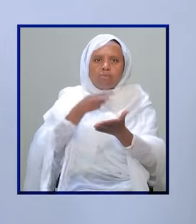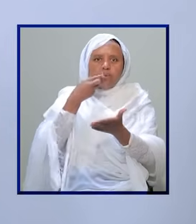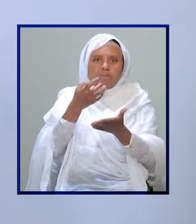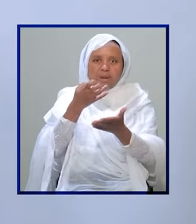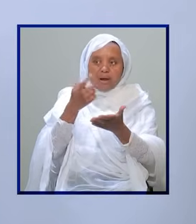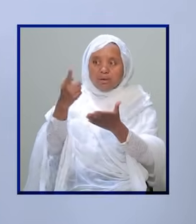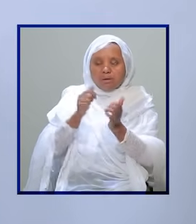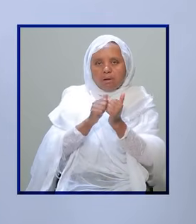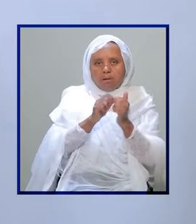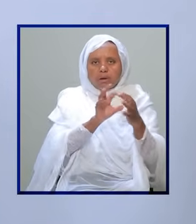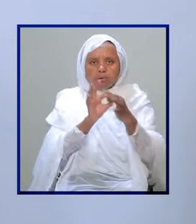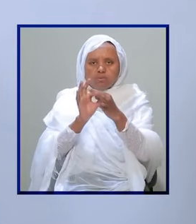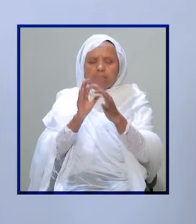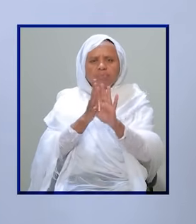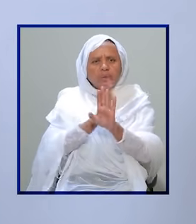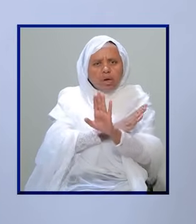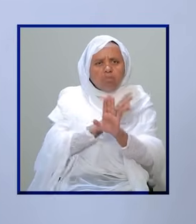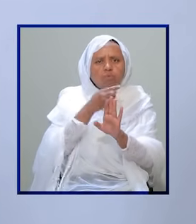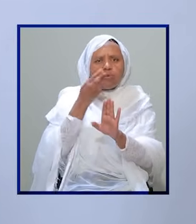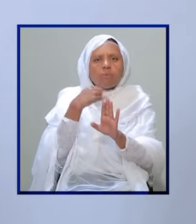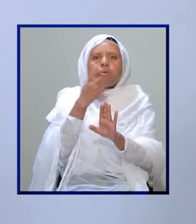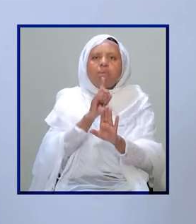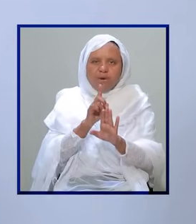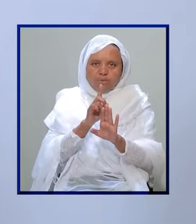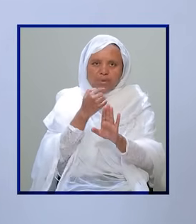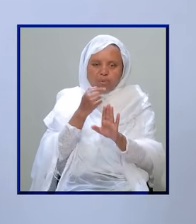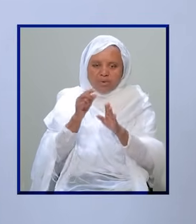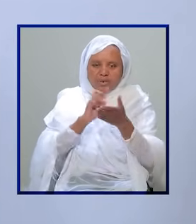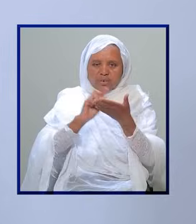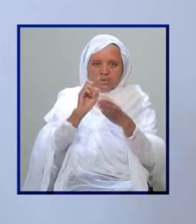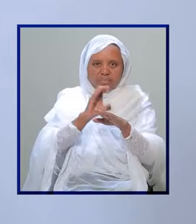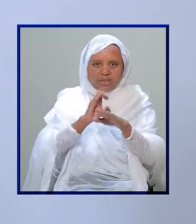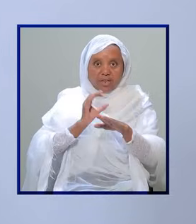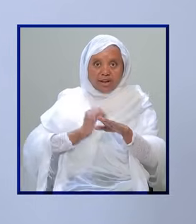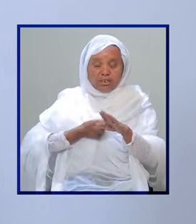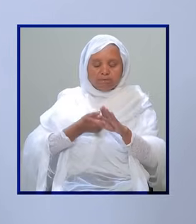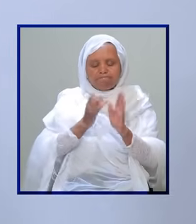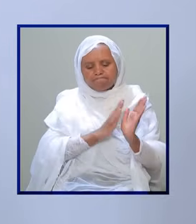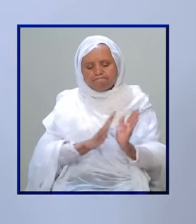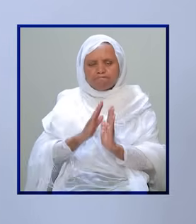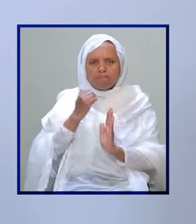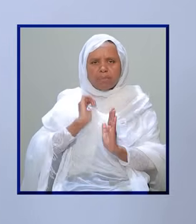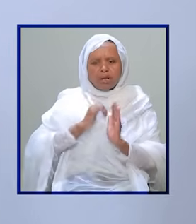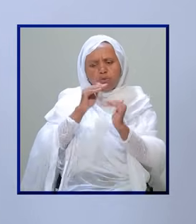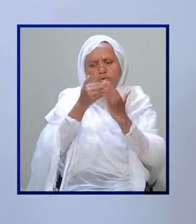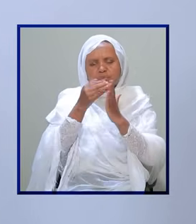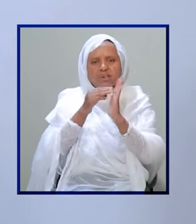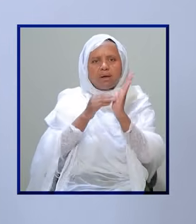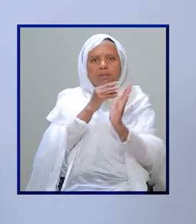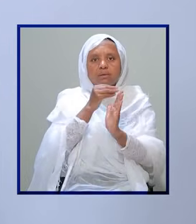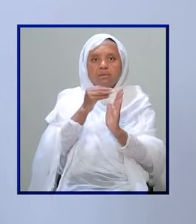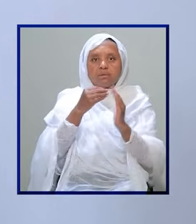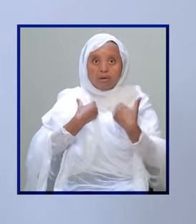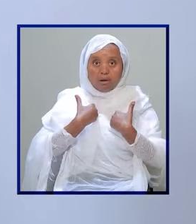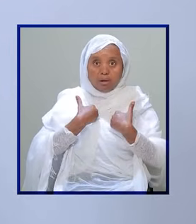ሁሉም ስለሚቆርብ ከዛ ጋር ተያይዞ እንግዲህ ቀድሞ ሊቆርብ የሚገባው ማን ነው የሚለውን ቅድስት ቤተ ክርስቲያናችን እንግዲህ ስንዱ እመቤት ስለሆነች